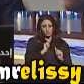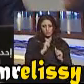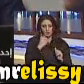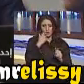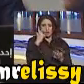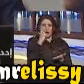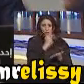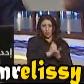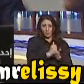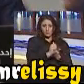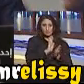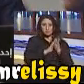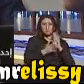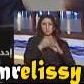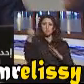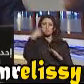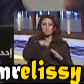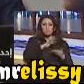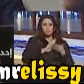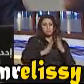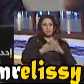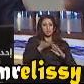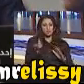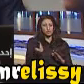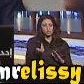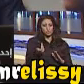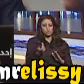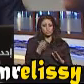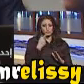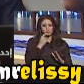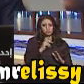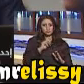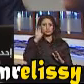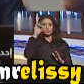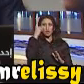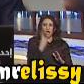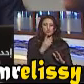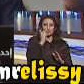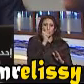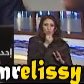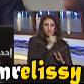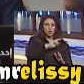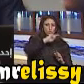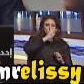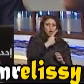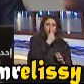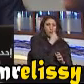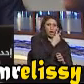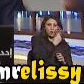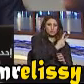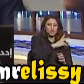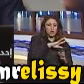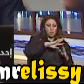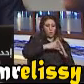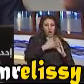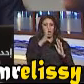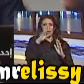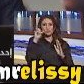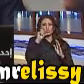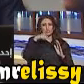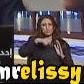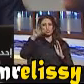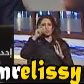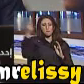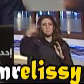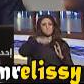القبض بتاعنا اتقطع خالص، فضلنا مستنيين لحد الان مفيش نتيجة. يعني انت يا جيلان، جيلان معلش عشان